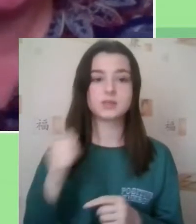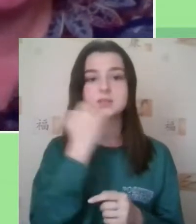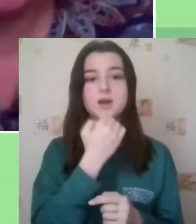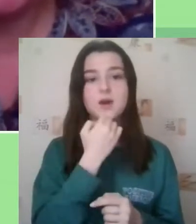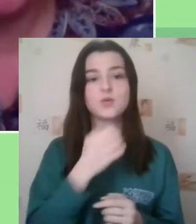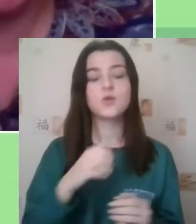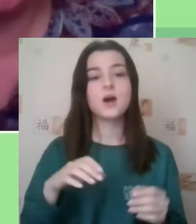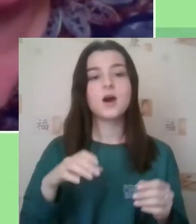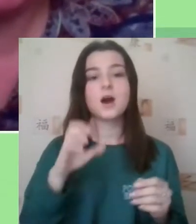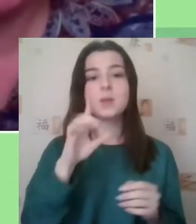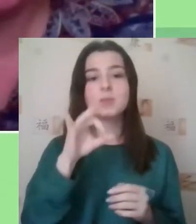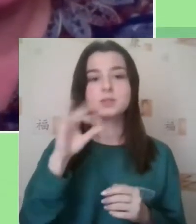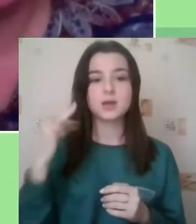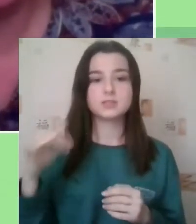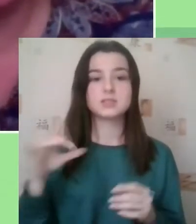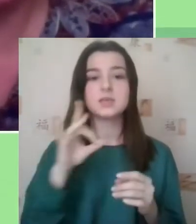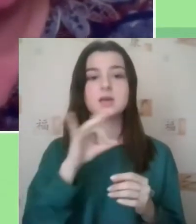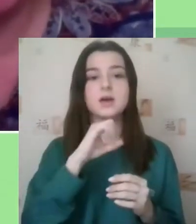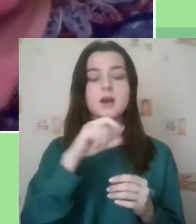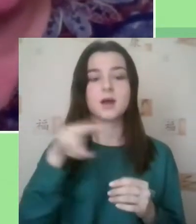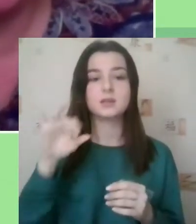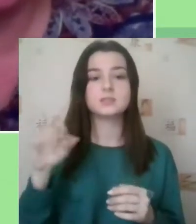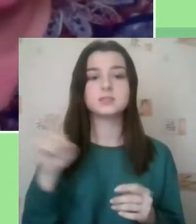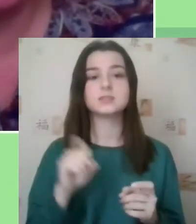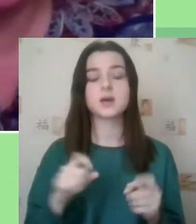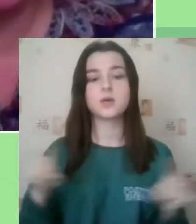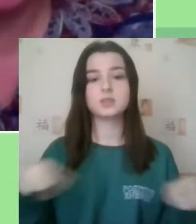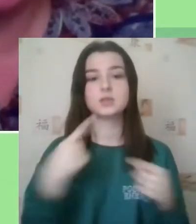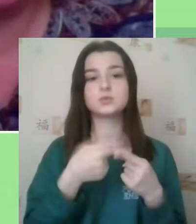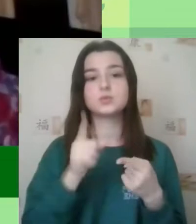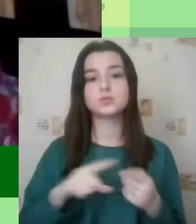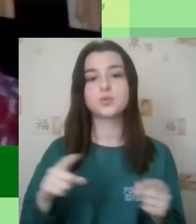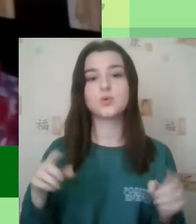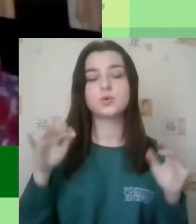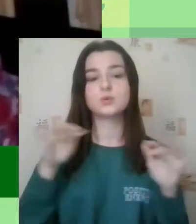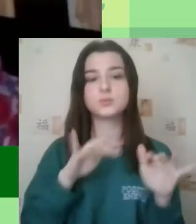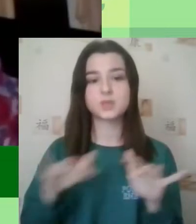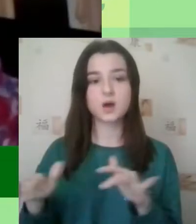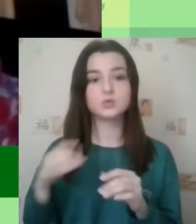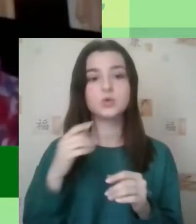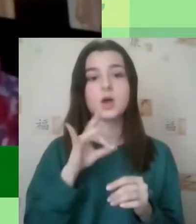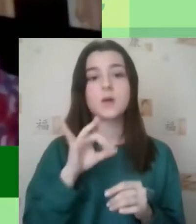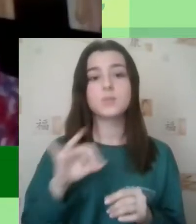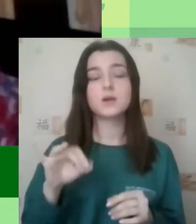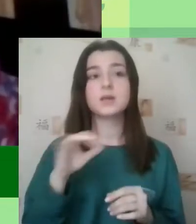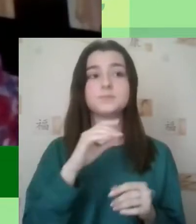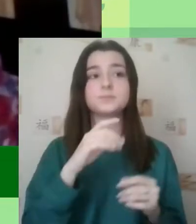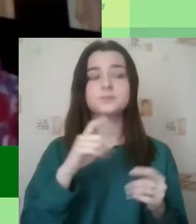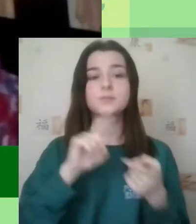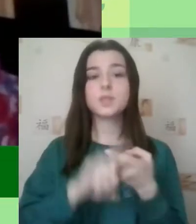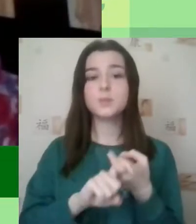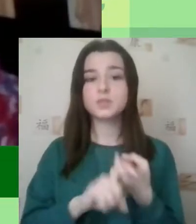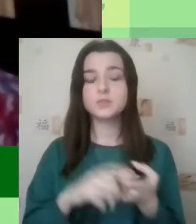за організацію такого чудового заходу. Абсолютно переконана, що ті загрози, які постають під час пандемії, вони несуть з собою